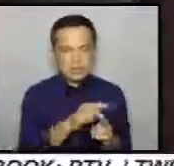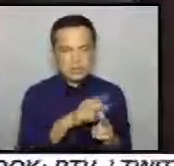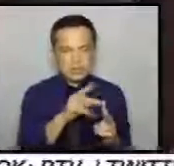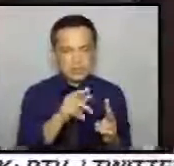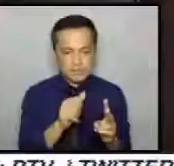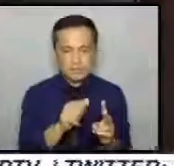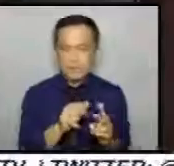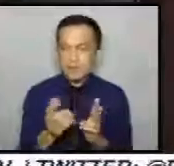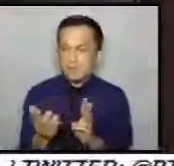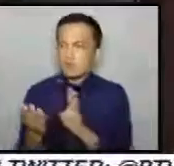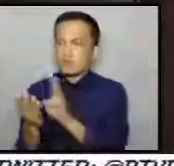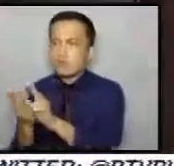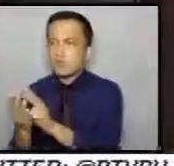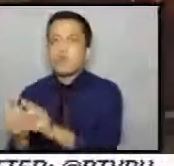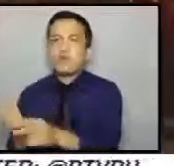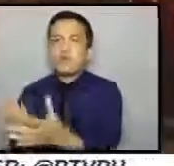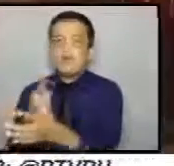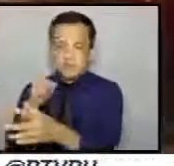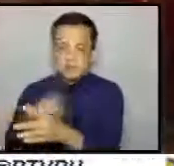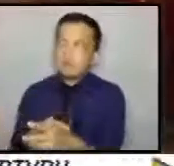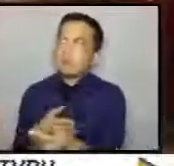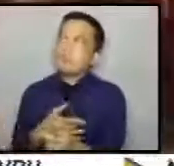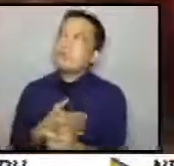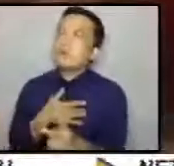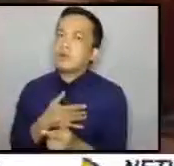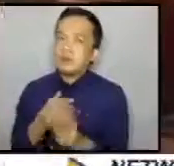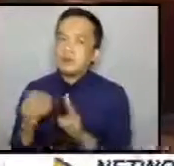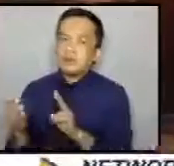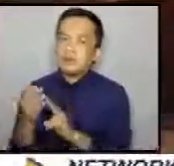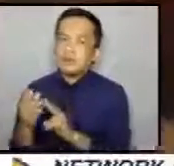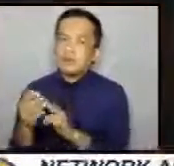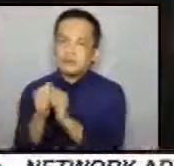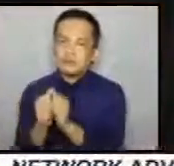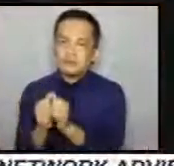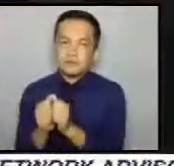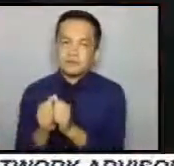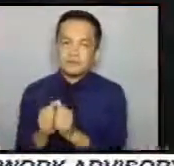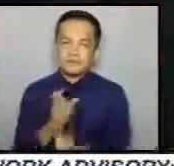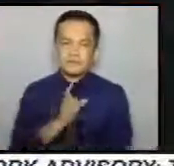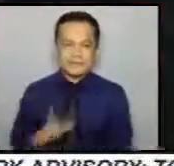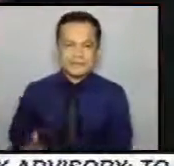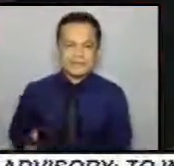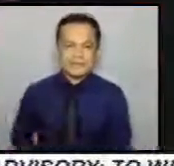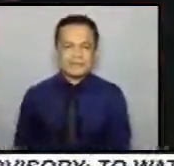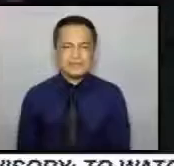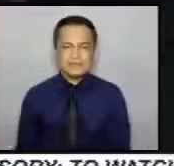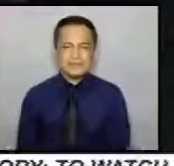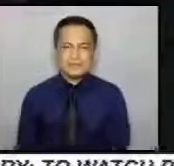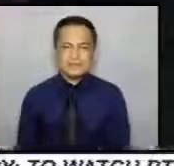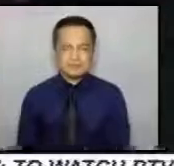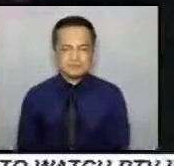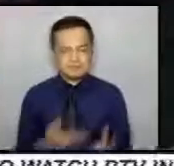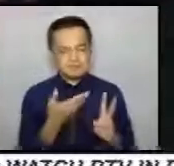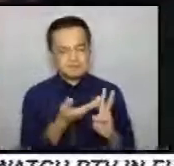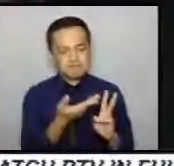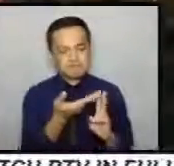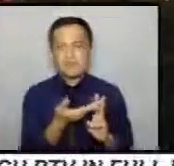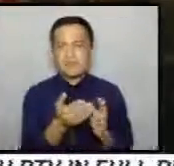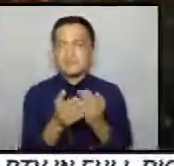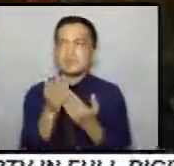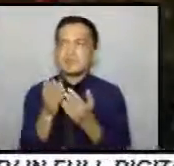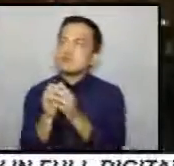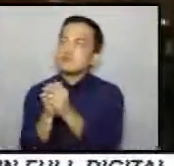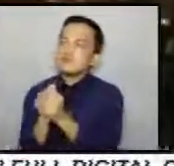dambana ngunit naramdaman nila na tila kasama nila ang Panginoon. Simple lang ang kanilang naging dasal sa buong